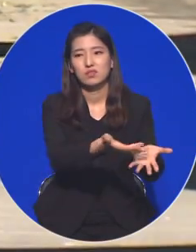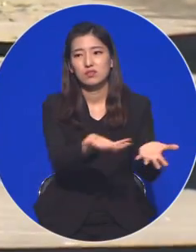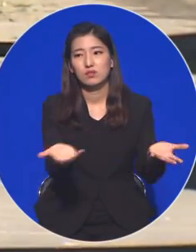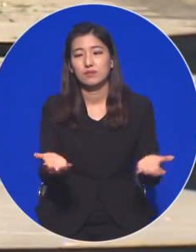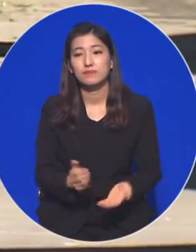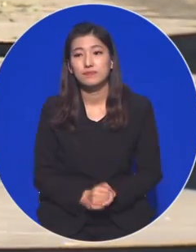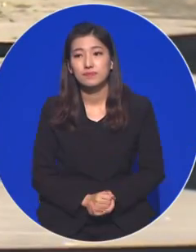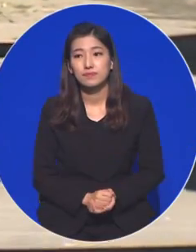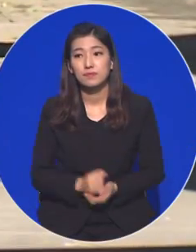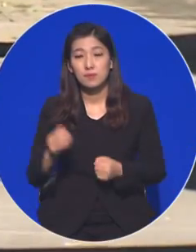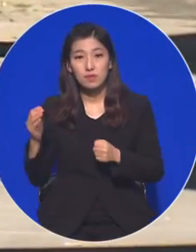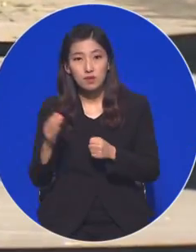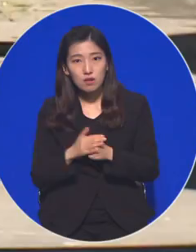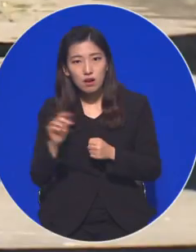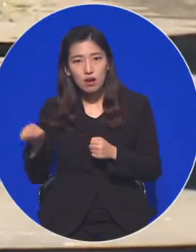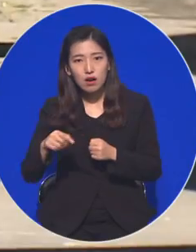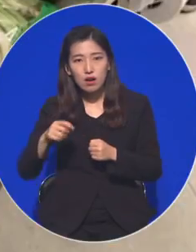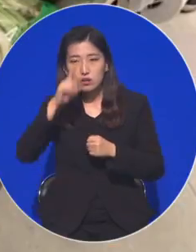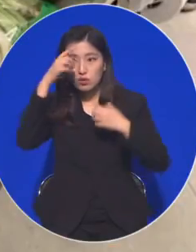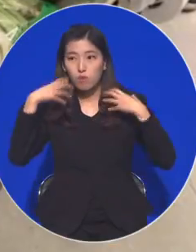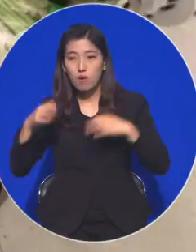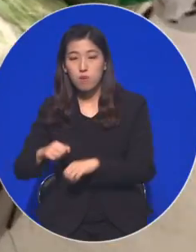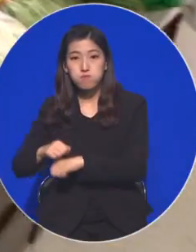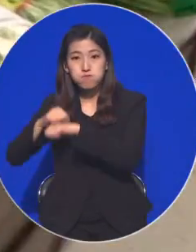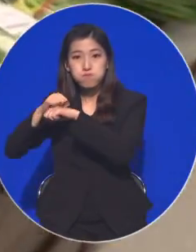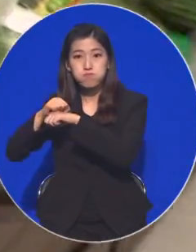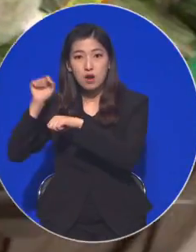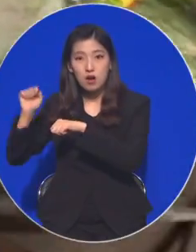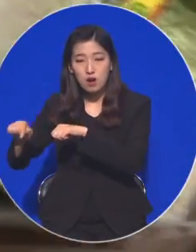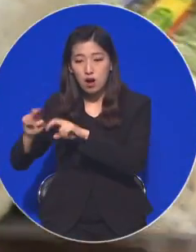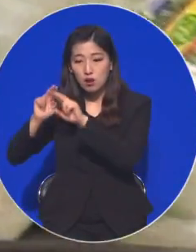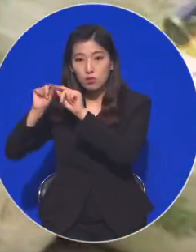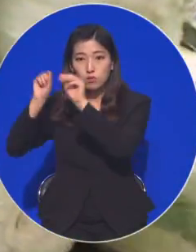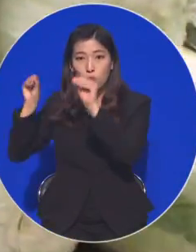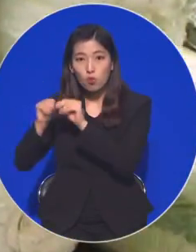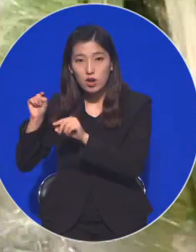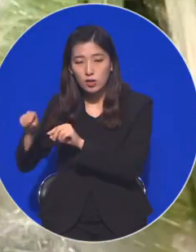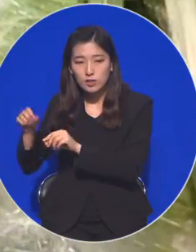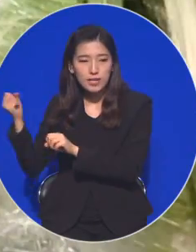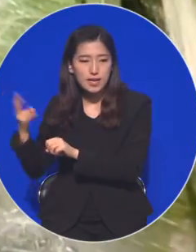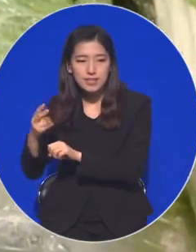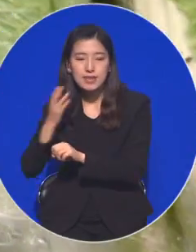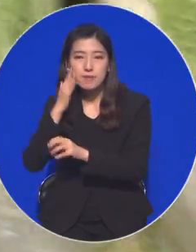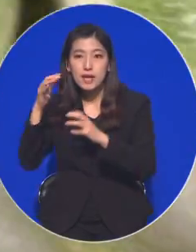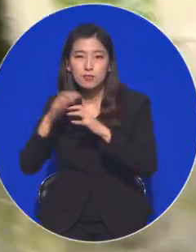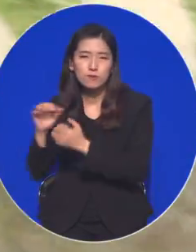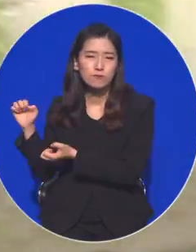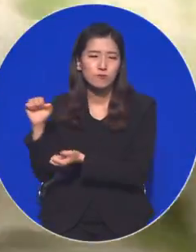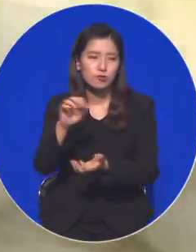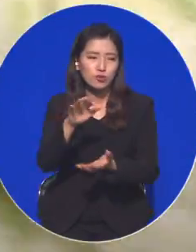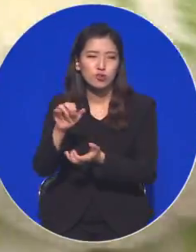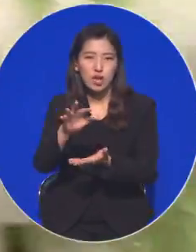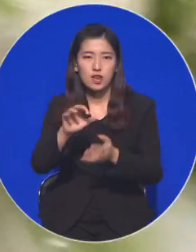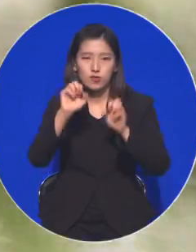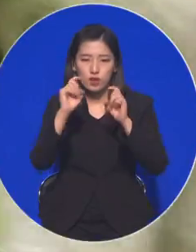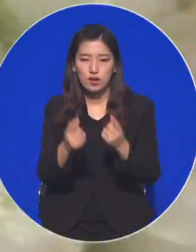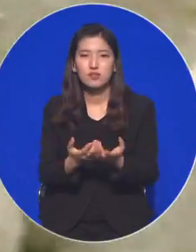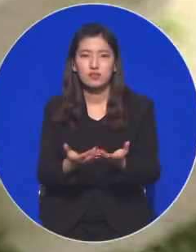달 초까지 배추 출하량을 늘리기로 했고요. 이 기간 대형마트와 전통시장 중심으로 할인 행사도